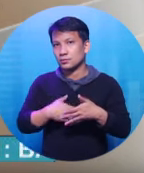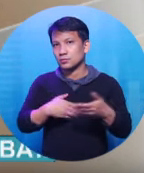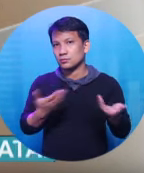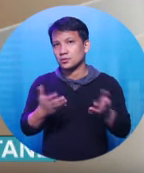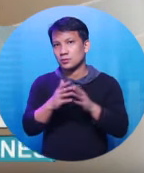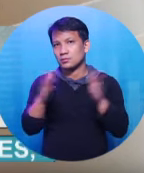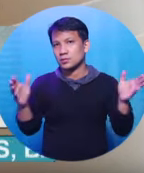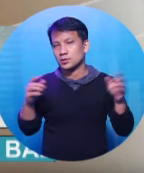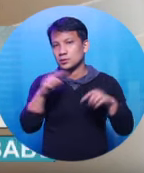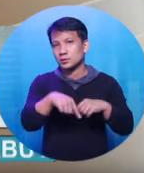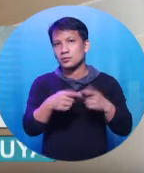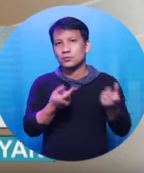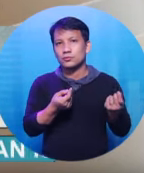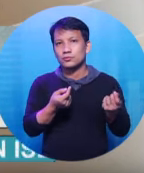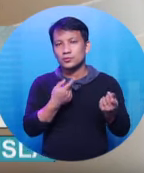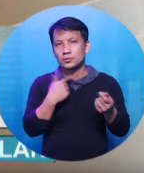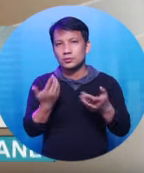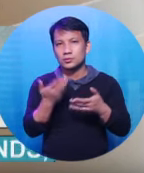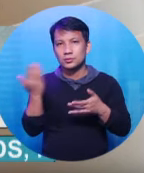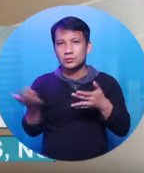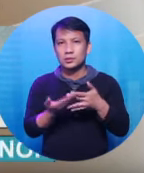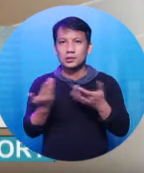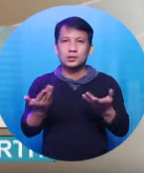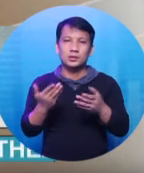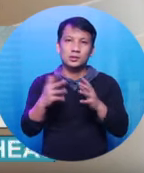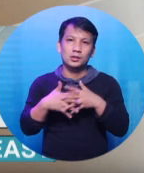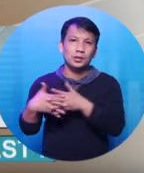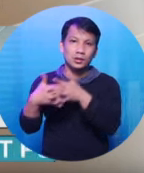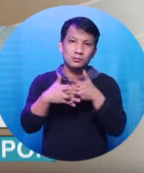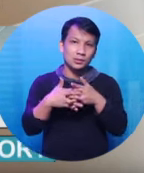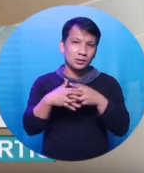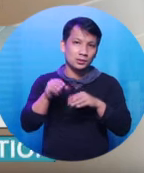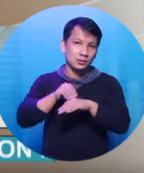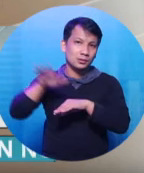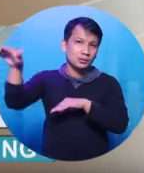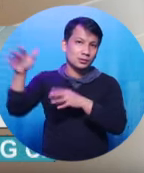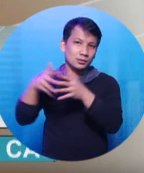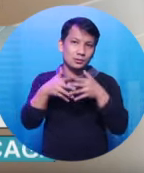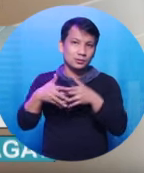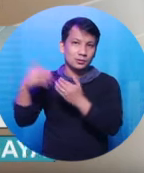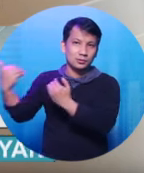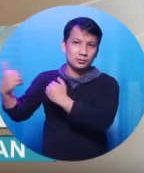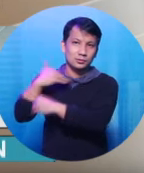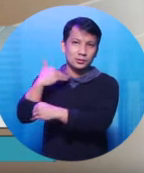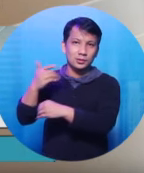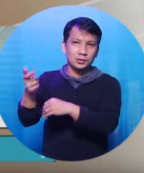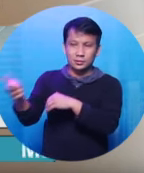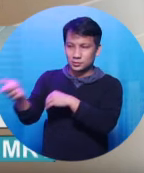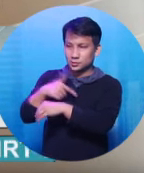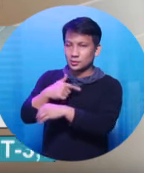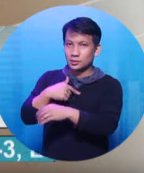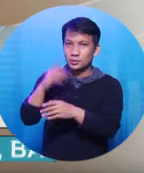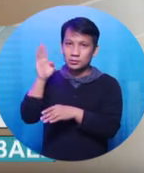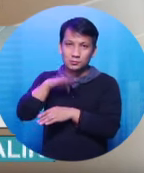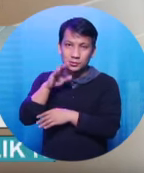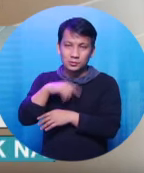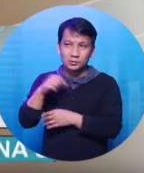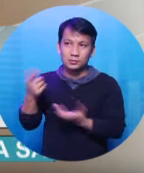yung ginawa niya. Sir Rafi, umabot po hanggang Amerika. Tinatanong po ako ng kaibigan ko kung namatay yung kapatid